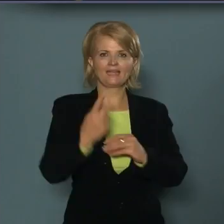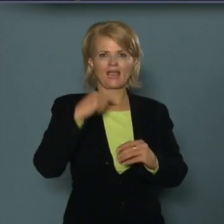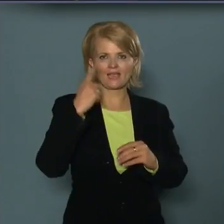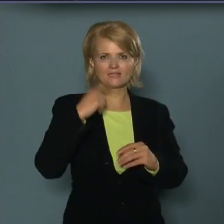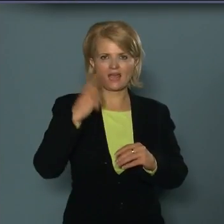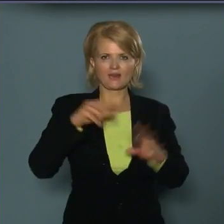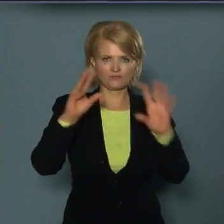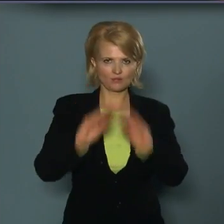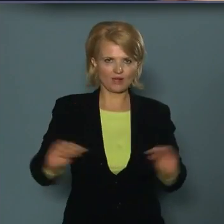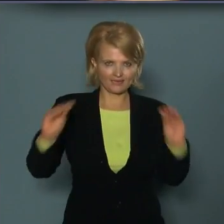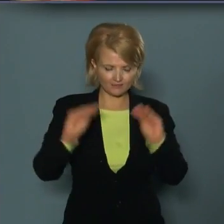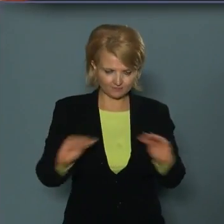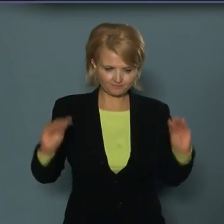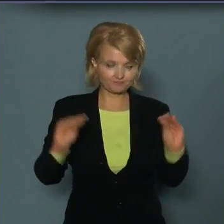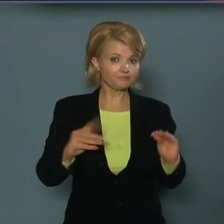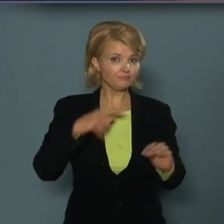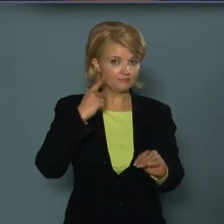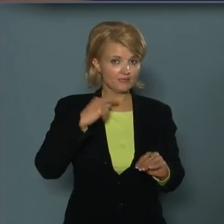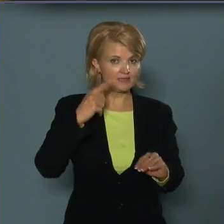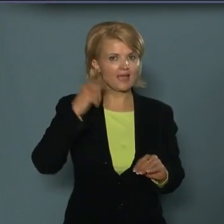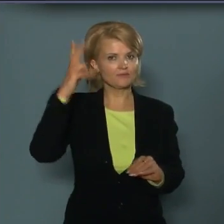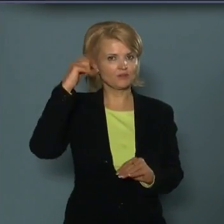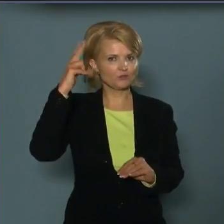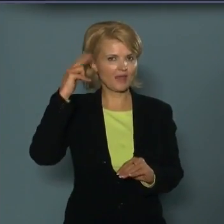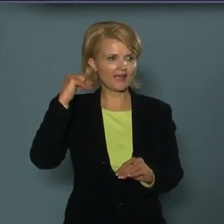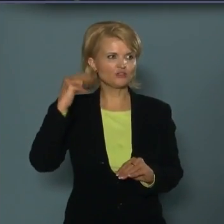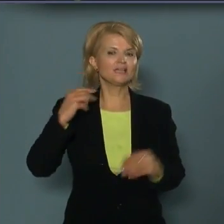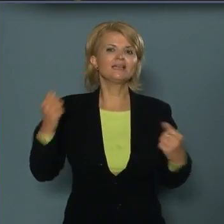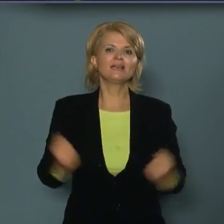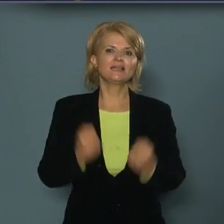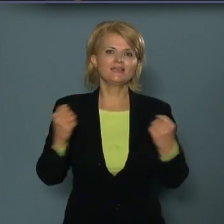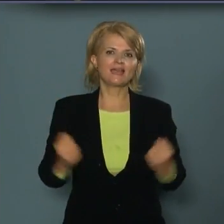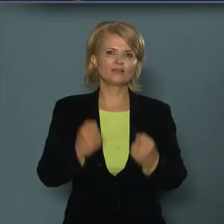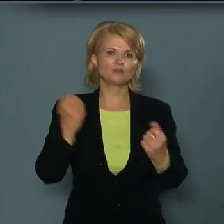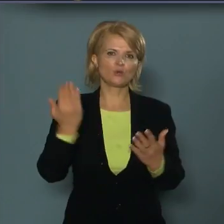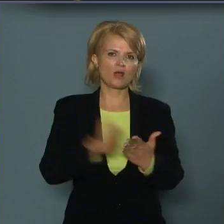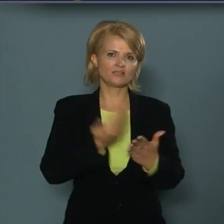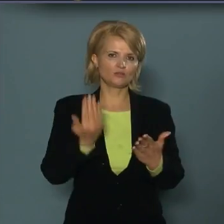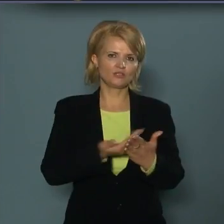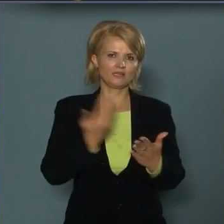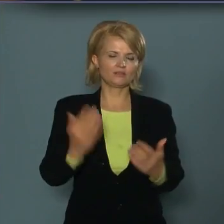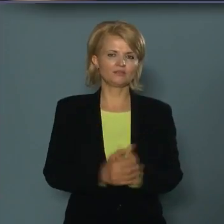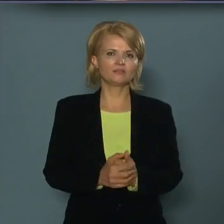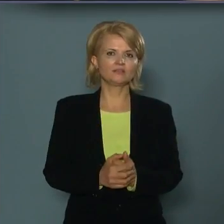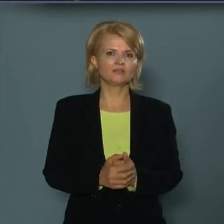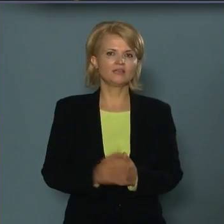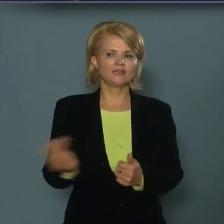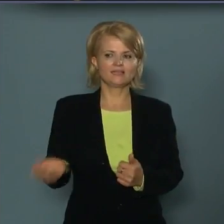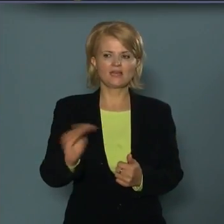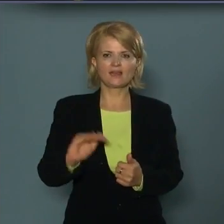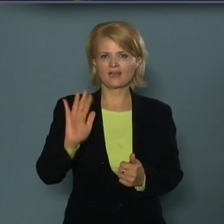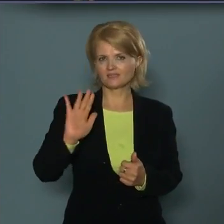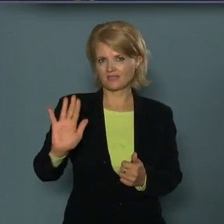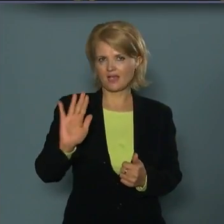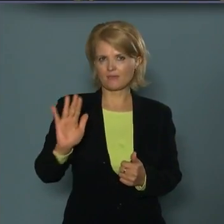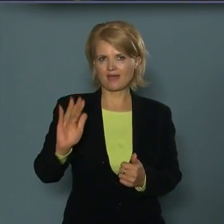tanítunk, és a nyelvtanulást igyekszünk hasznosíthatóvá tenni a gyerekek